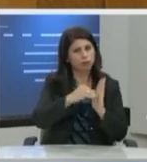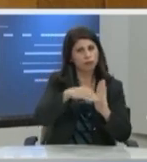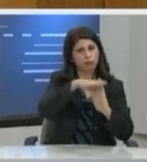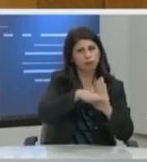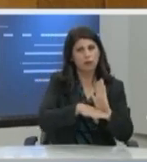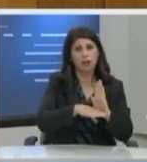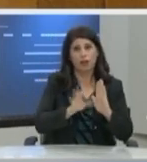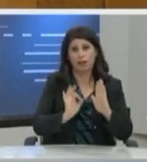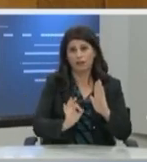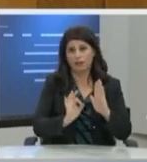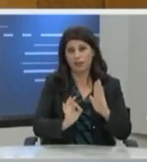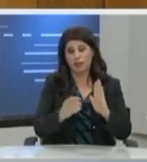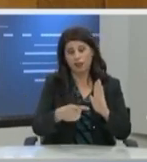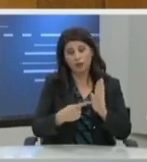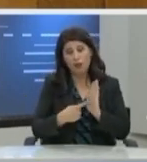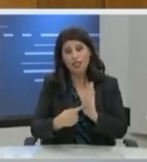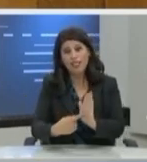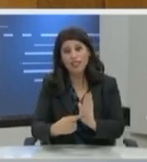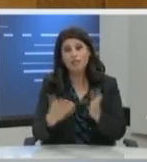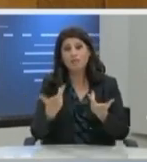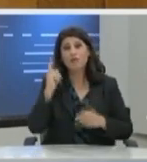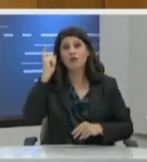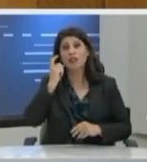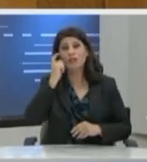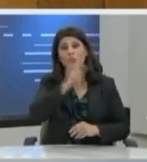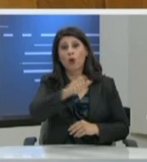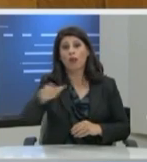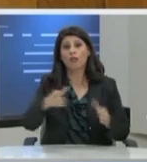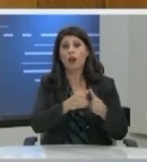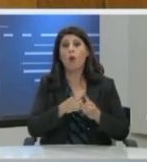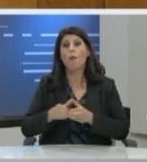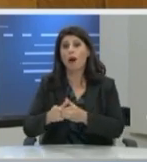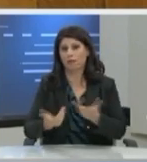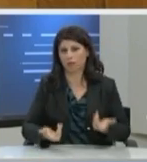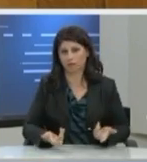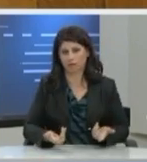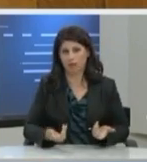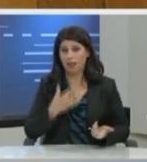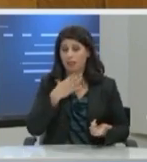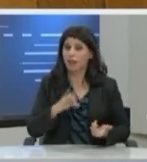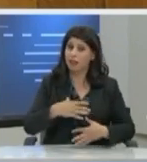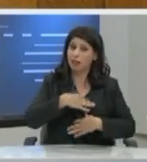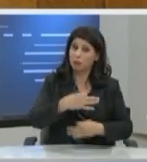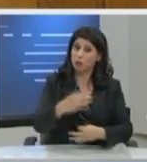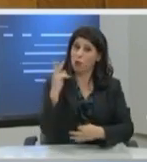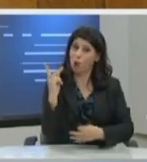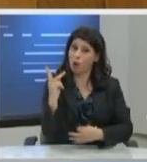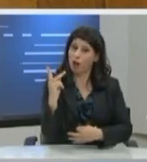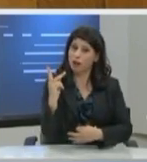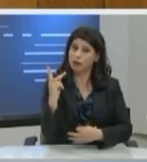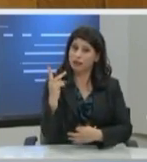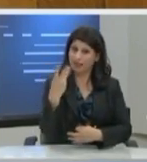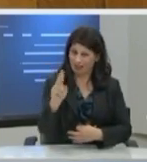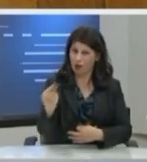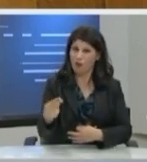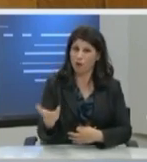αλλά και βεβαίως είναι δείγμα γραφής πώς σκέφτεται το κάθε κόμμα. Δηλαδή θα εκπροσωπήσει ο Κόκαλης